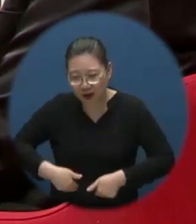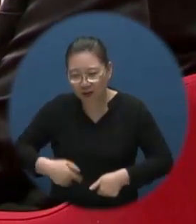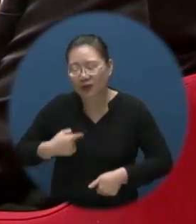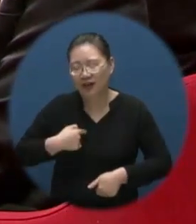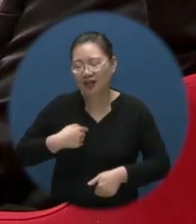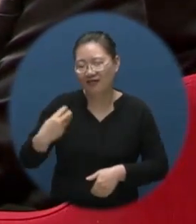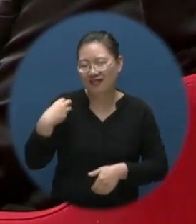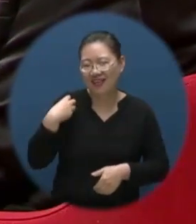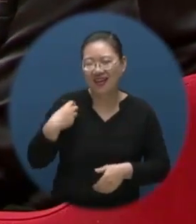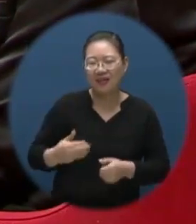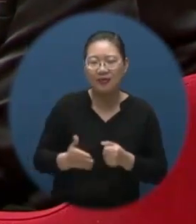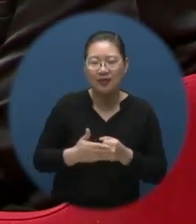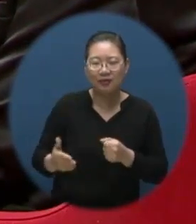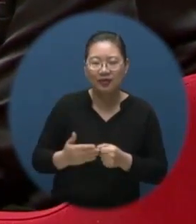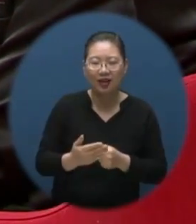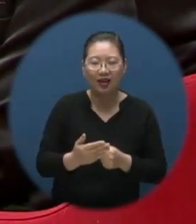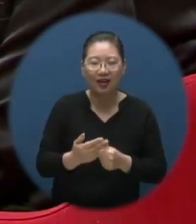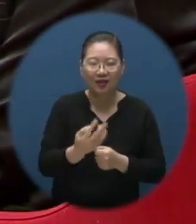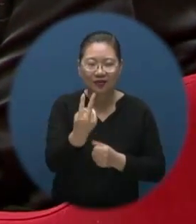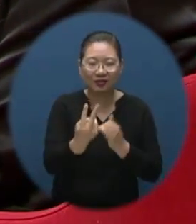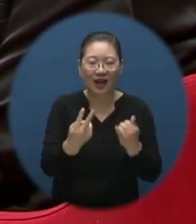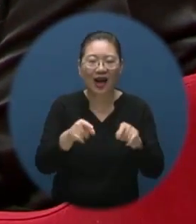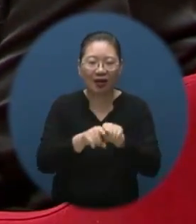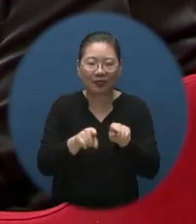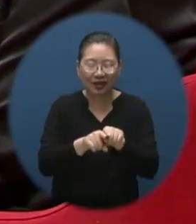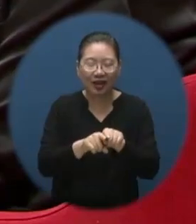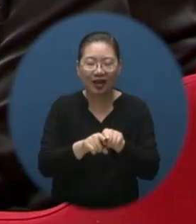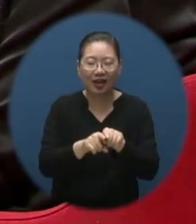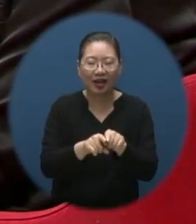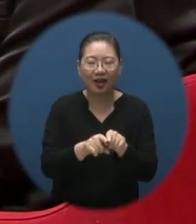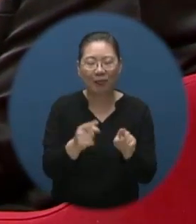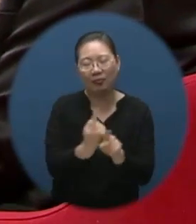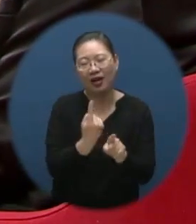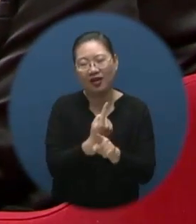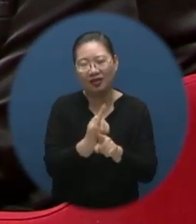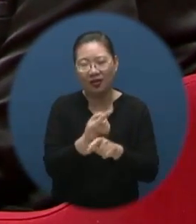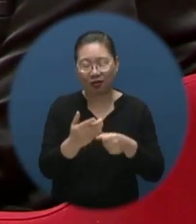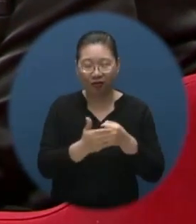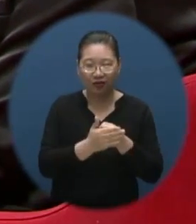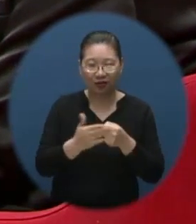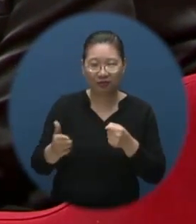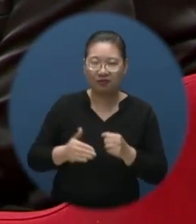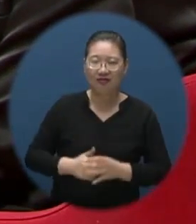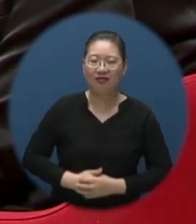그랬어요. 그래서 그 교수님하고 두 분이 공동 번역을 예, 하셨죠? 예, 그랬습니다. 그랬더니